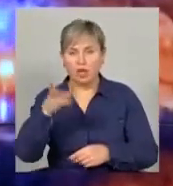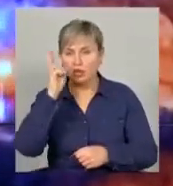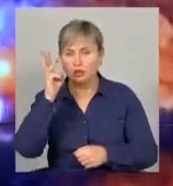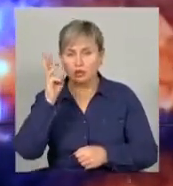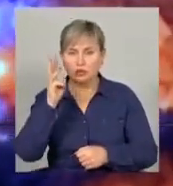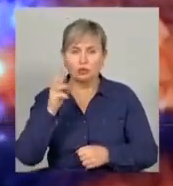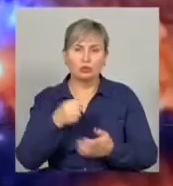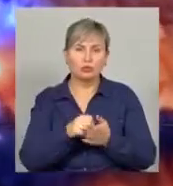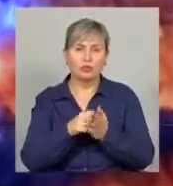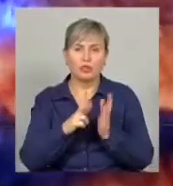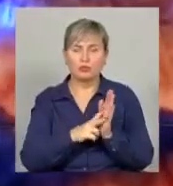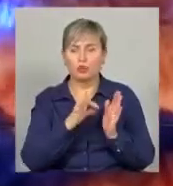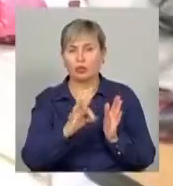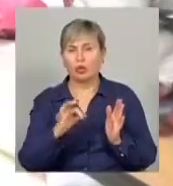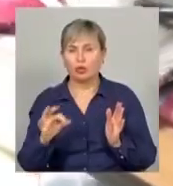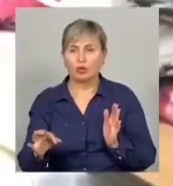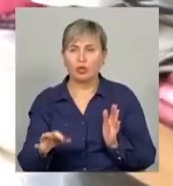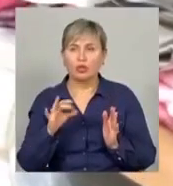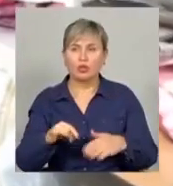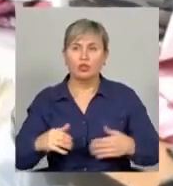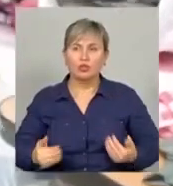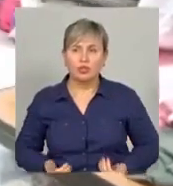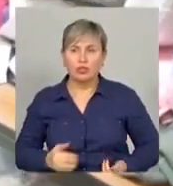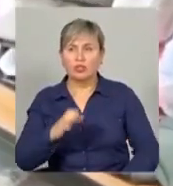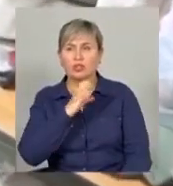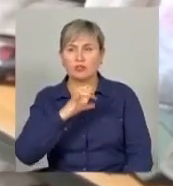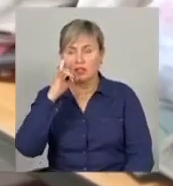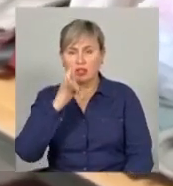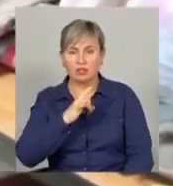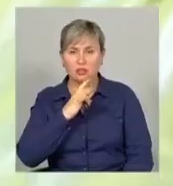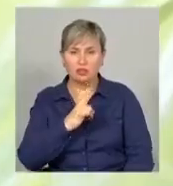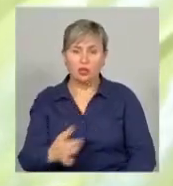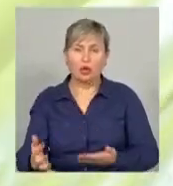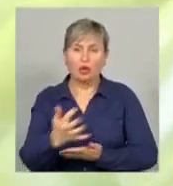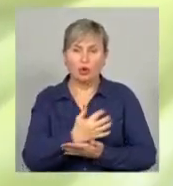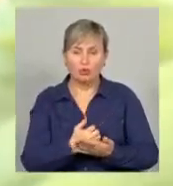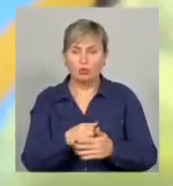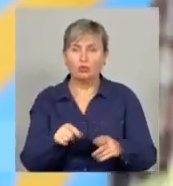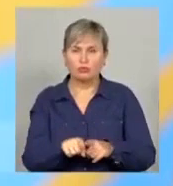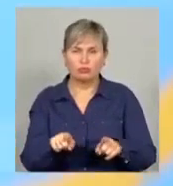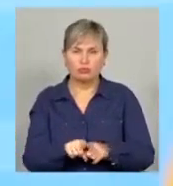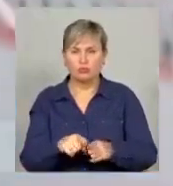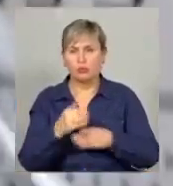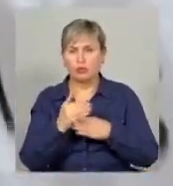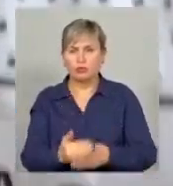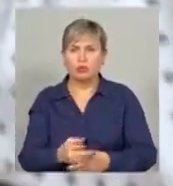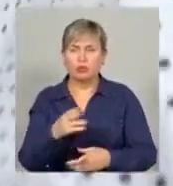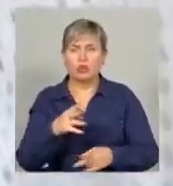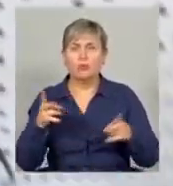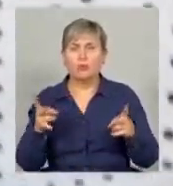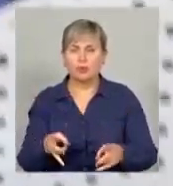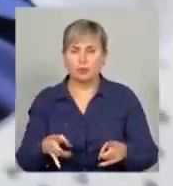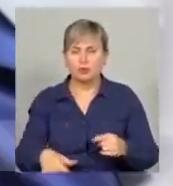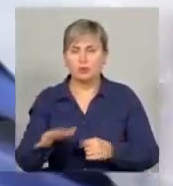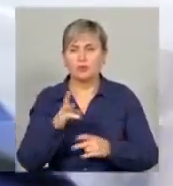до 18:00. Между тем, жители Североказахстанской области собрали почти полтонны гумпомощи для пострадавших в